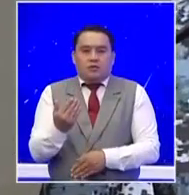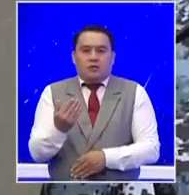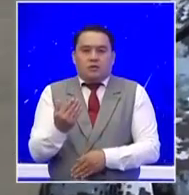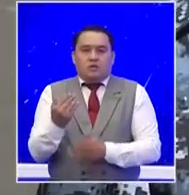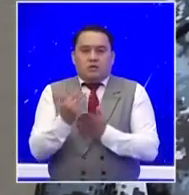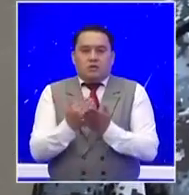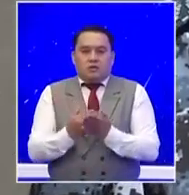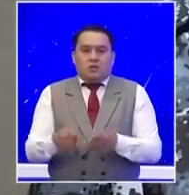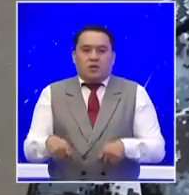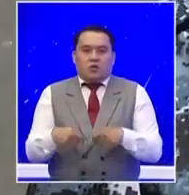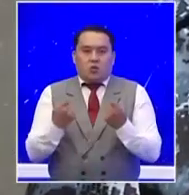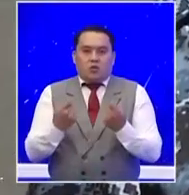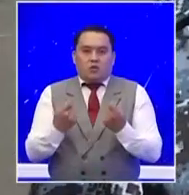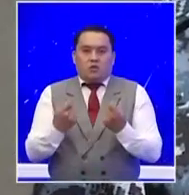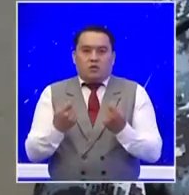составлены административные протоколы.